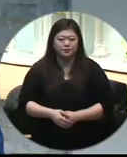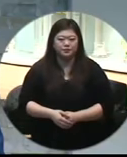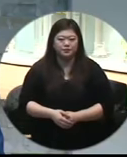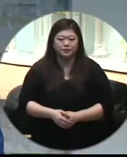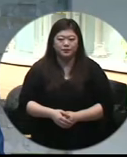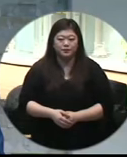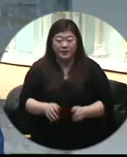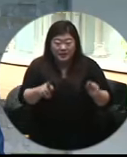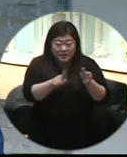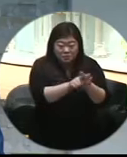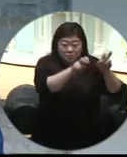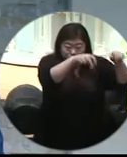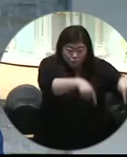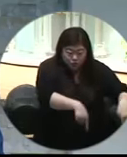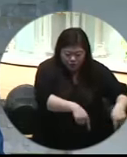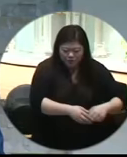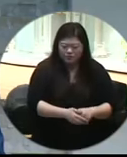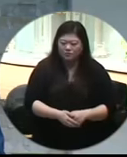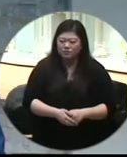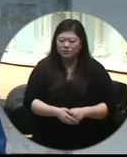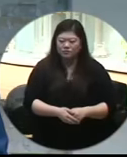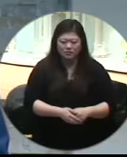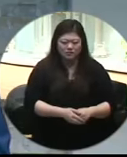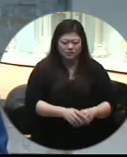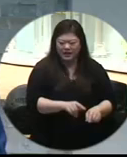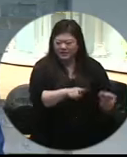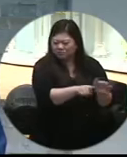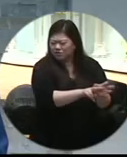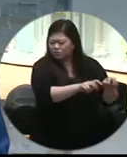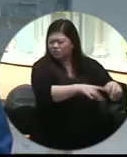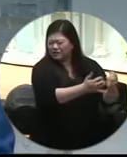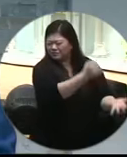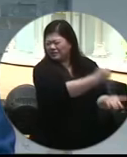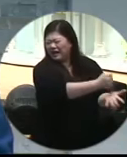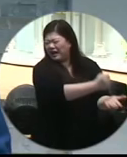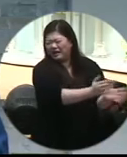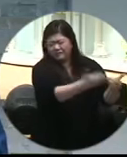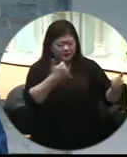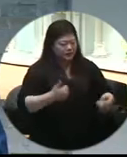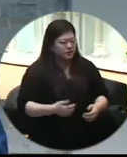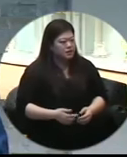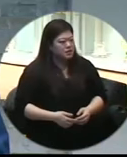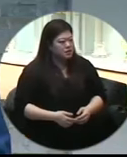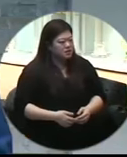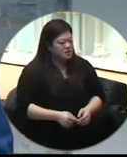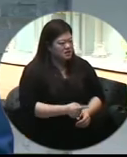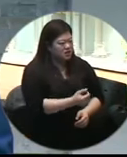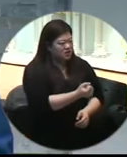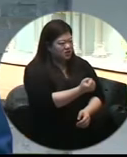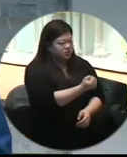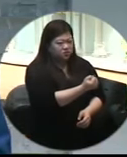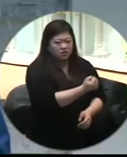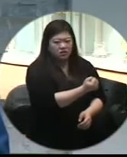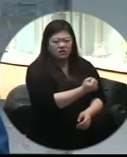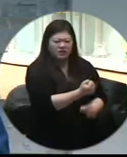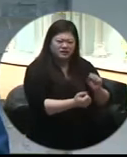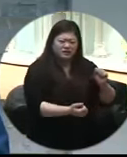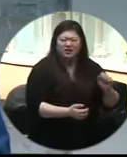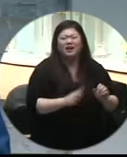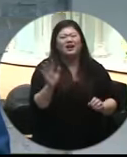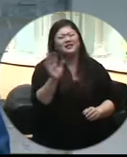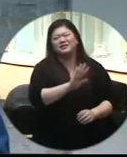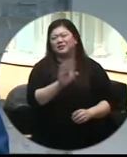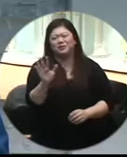불신자들, 믿음 없는 사람들, 그들 말 한마디에 그들의 가치관에 휩쓸려가지고 살면 안 된다는 거예요.